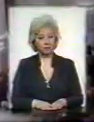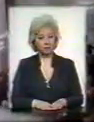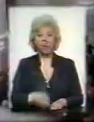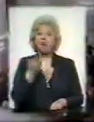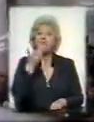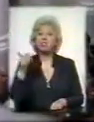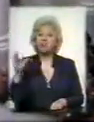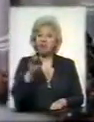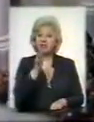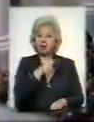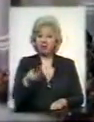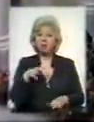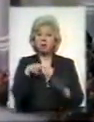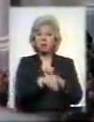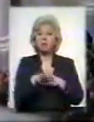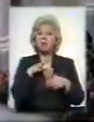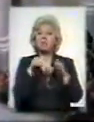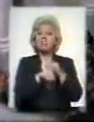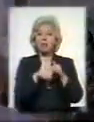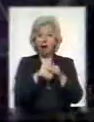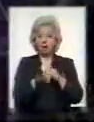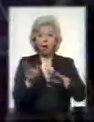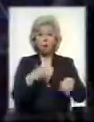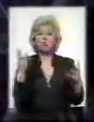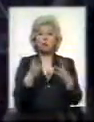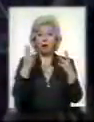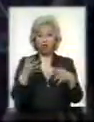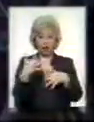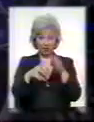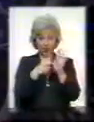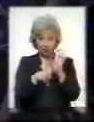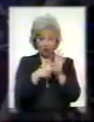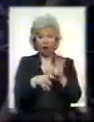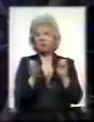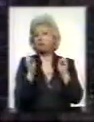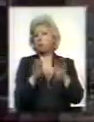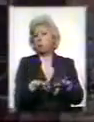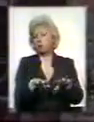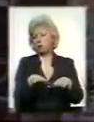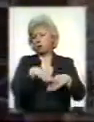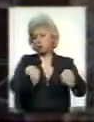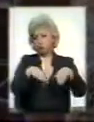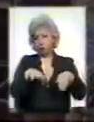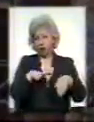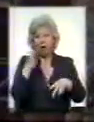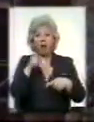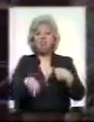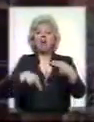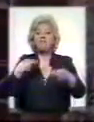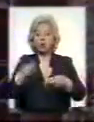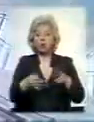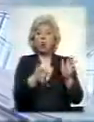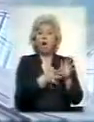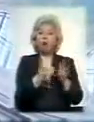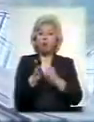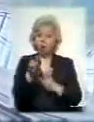В советское время здесь был склад, а после пожара в середине 80-х храм стоял заброшенным. Когда его вернули католикам, здесь уже было опасно вести